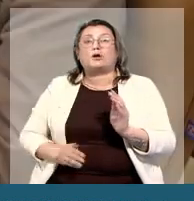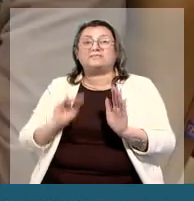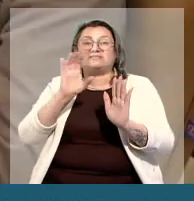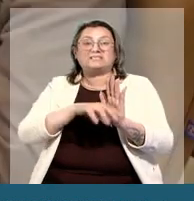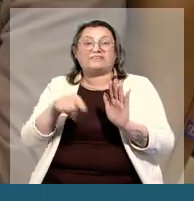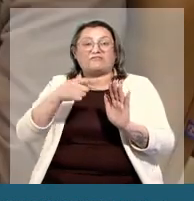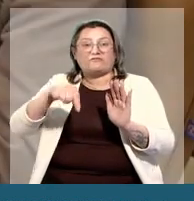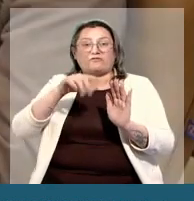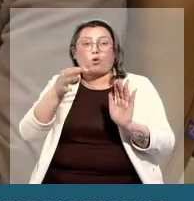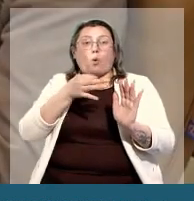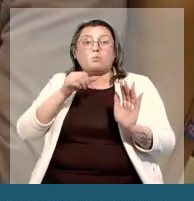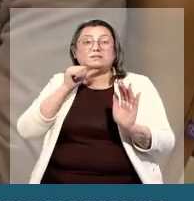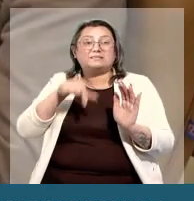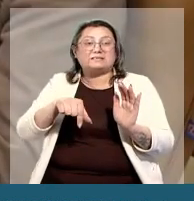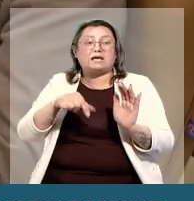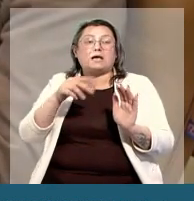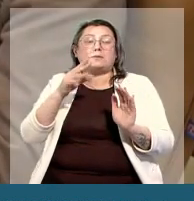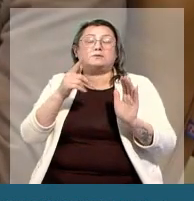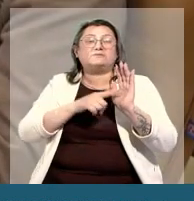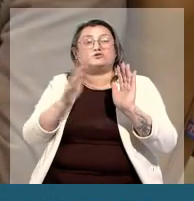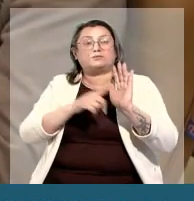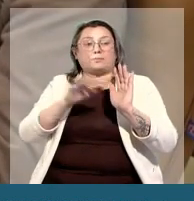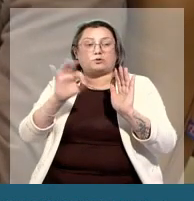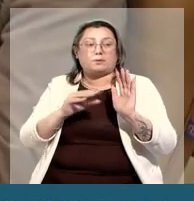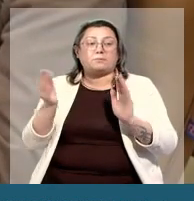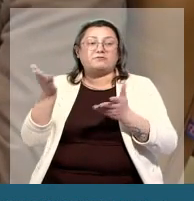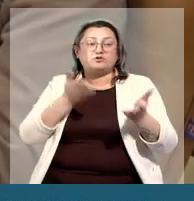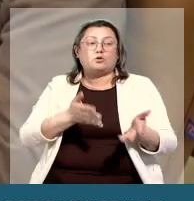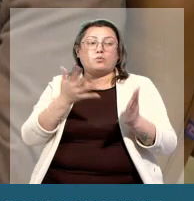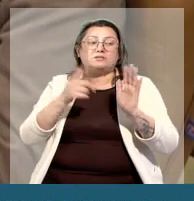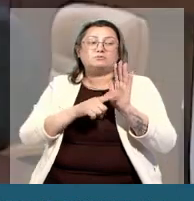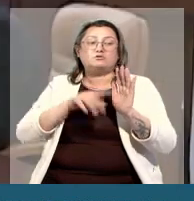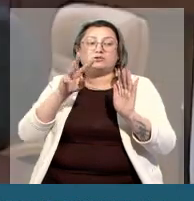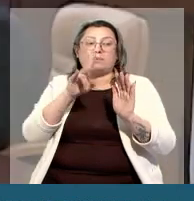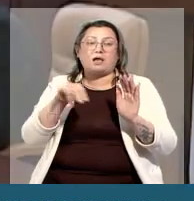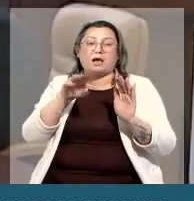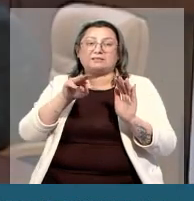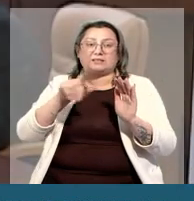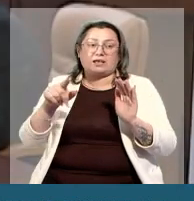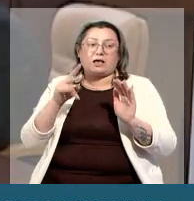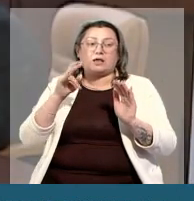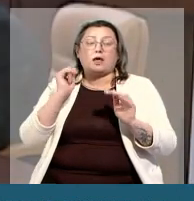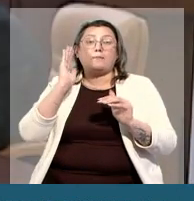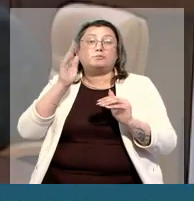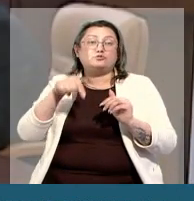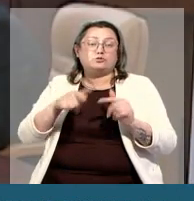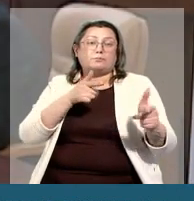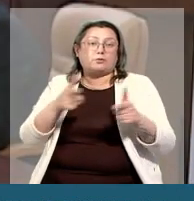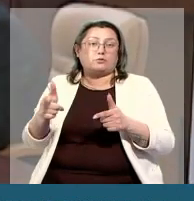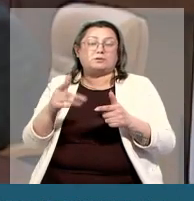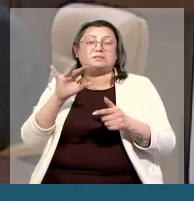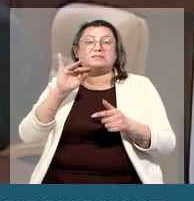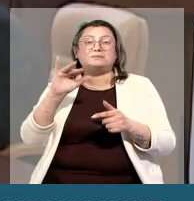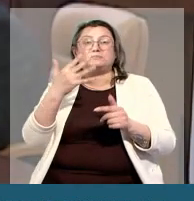в экономику области составил свыше 27%. Привлечено более 74 миллиардов тенге. На перспективу сформирован пул